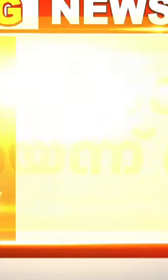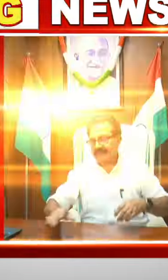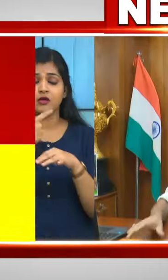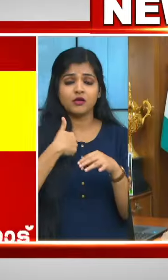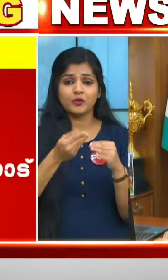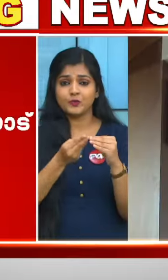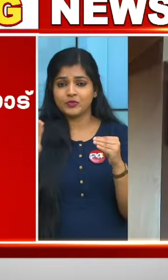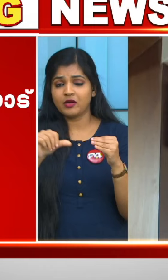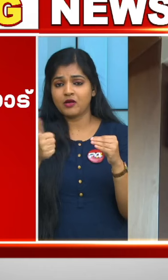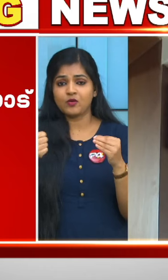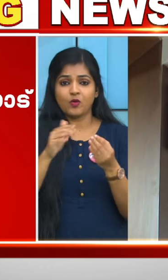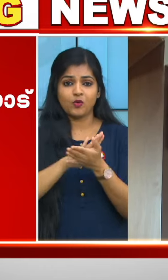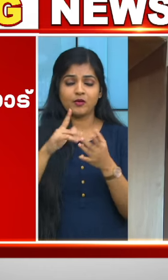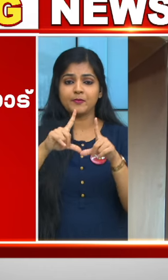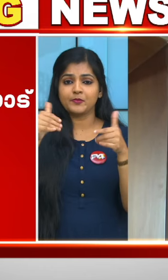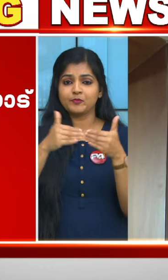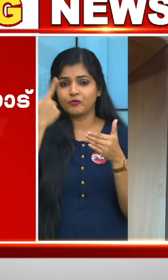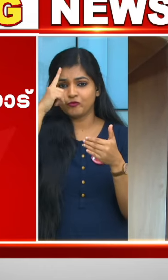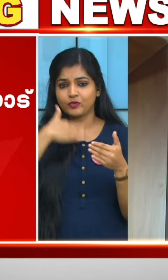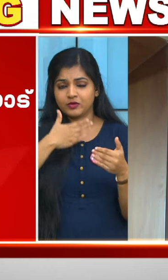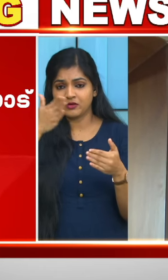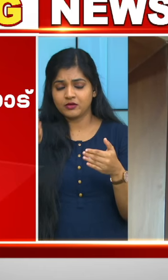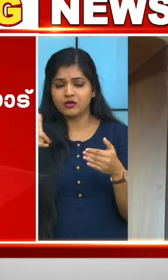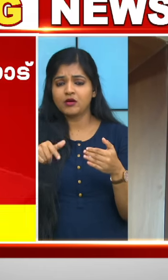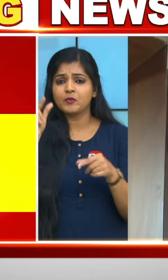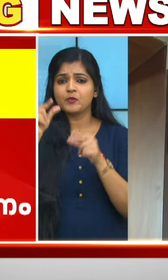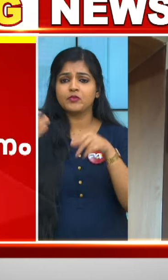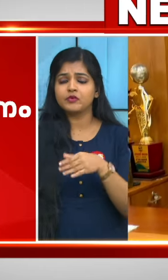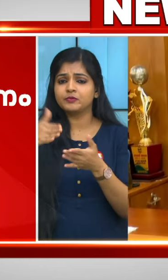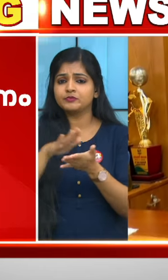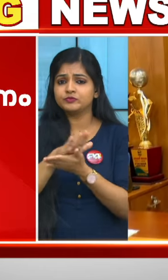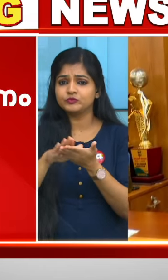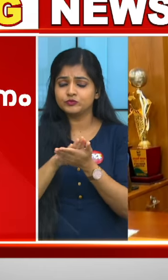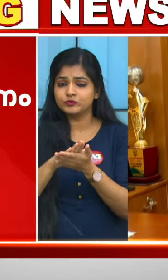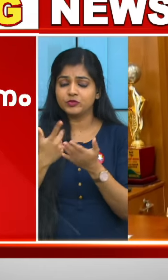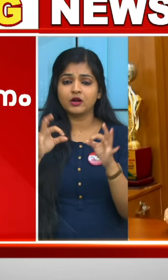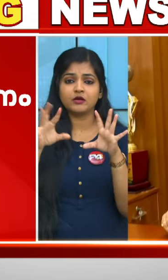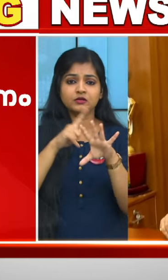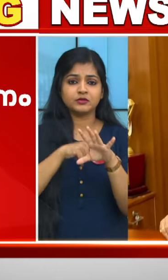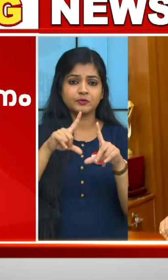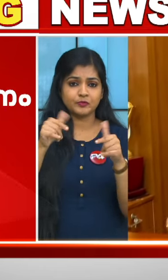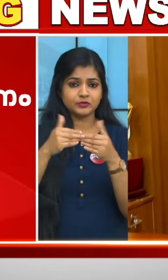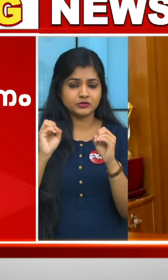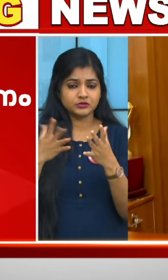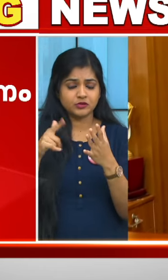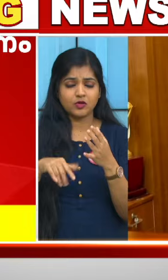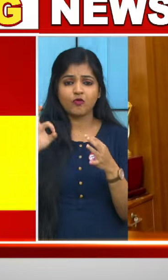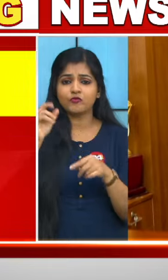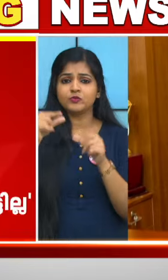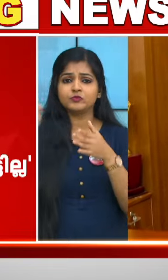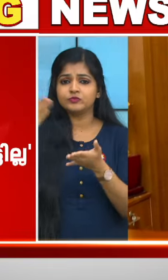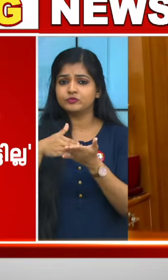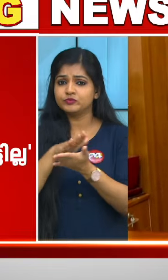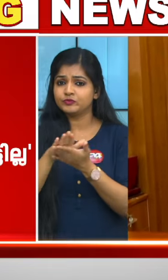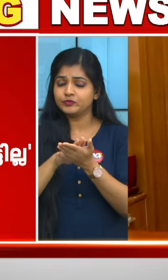ഒരു ഹോട്ടലിൽ ഒരു യോഗത്തിന് വേണ്ടി താൻ പോയതാണ്. ആ സമയത്ത് അവിടെ ഉദ്യോഗസ്ഥരെത്തിയിട്ടുണ്ടായിരുന്നില്ല. 10 മണിക്കാണ് യോഗം പറഞ്ഞത്, പക്ഷേ ഉദ്യോഗസ്ഥരെത്തിയില്ല. ഈ സമയത്ത്